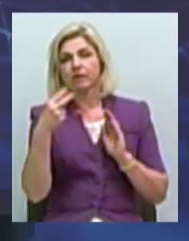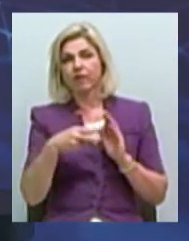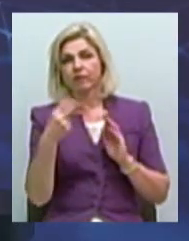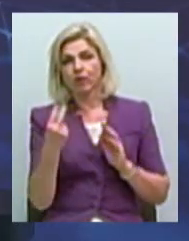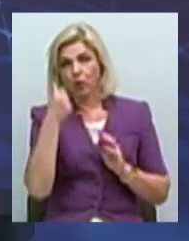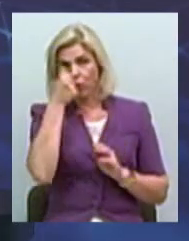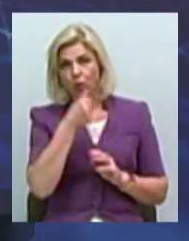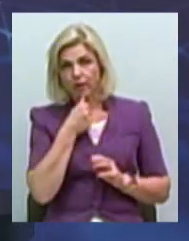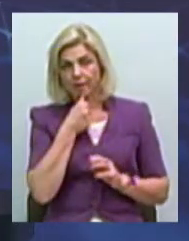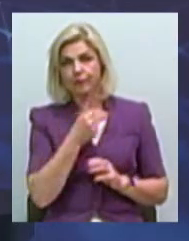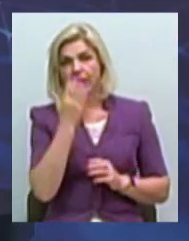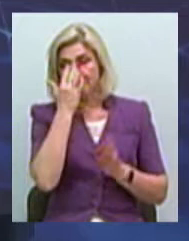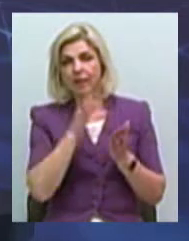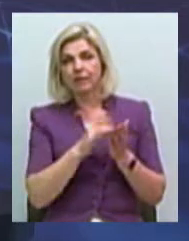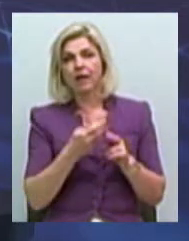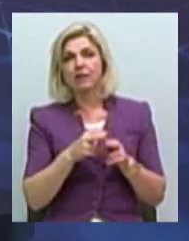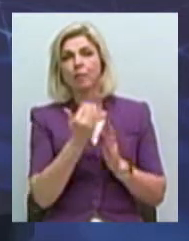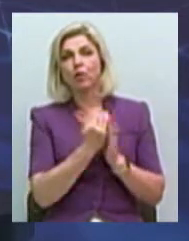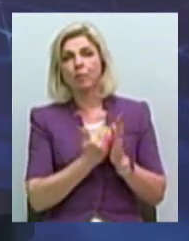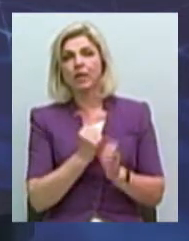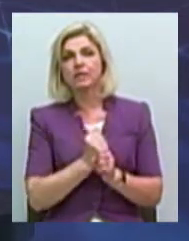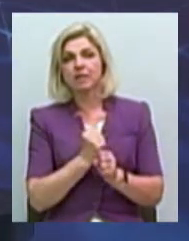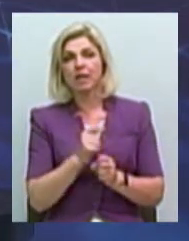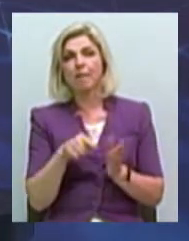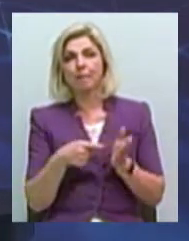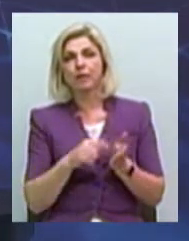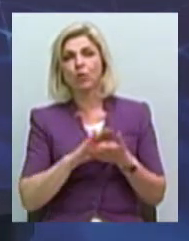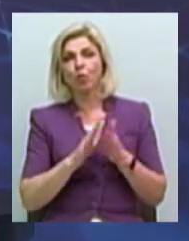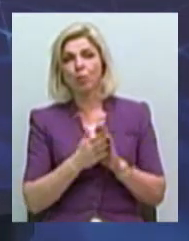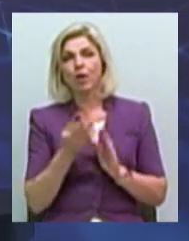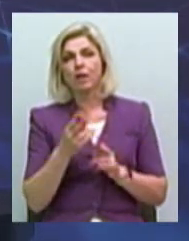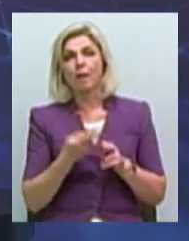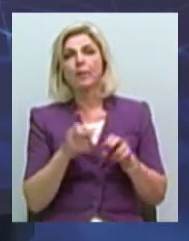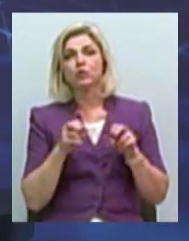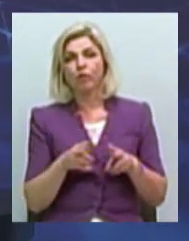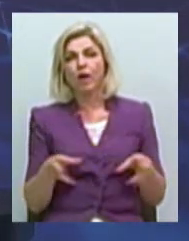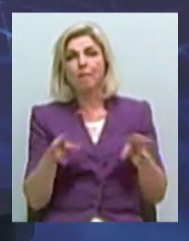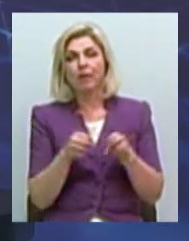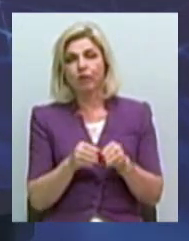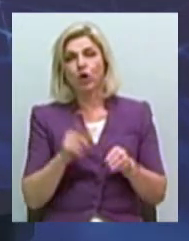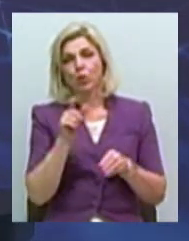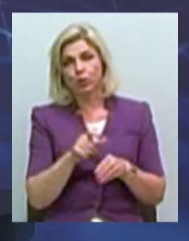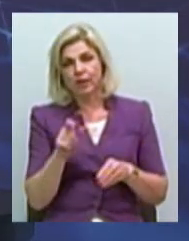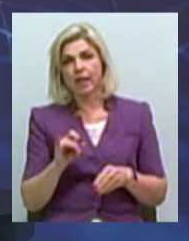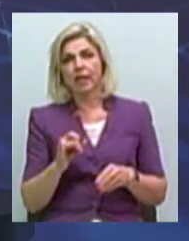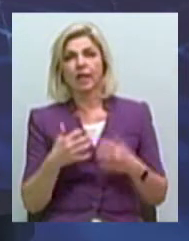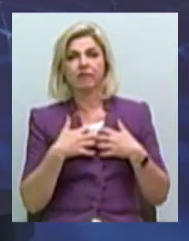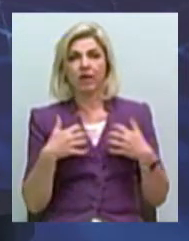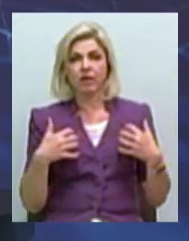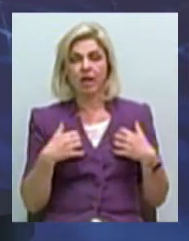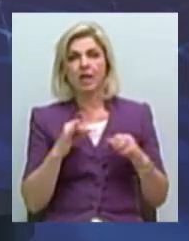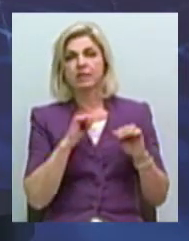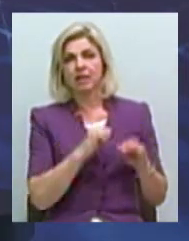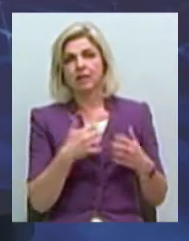2018-2022 роки. Мета цих програм – створення в місті умов щодо безпечного співіснування людини та тварини, захисту тварин від страждань